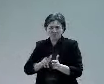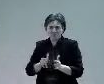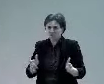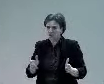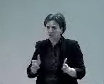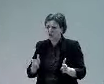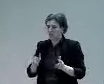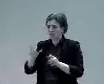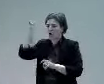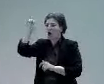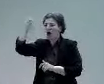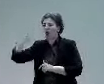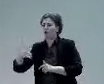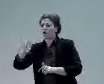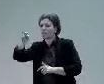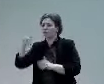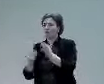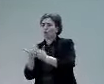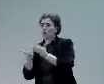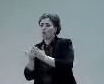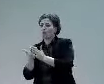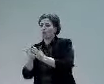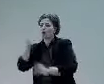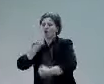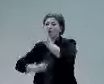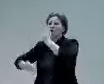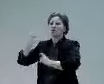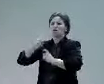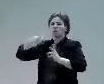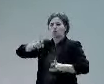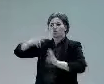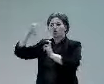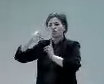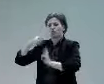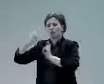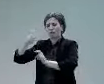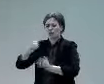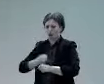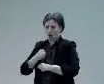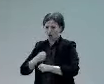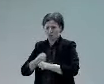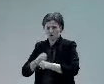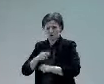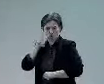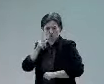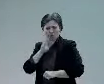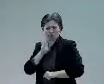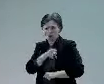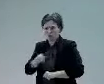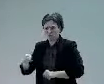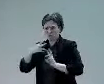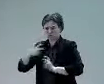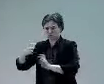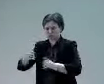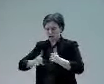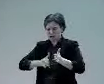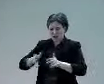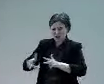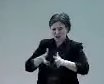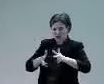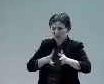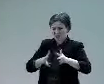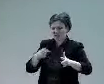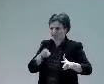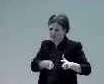i nuovi algoritmi devono riportarci al più antico sfruttamento becero del lavoro, delle lavoratrici e dei lavoratori come i riders che prima ha